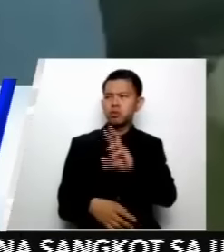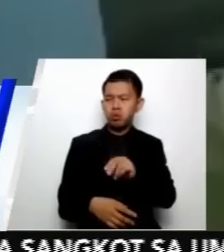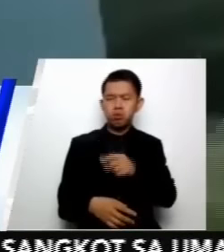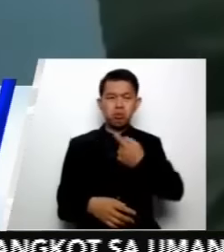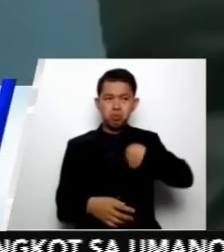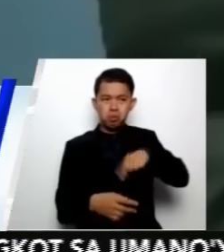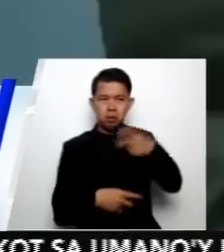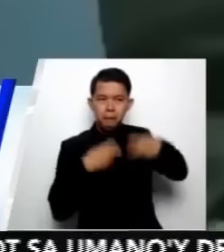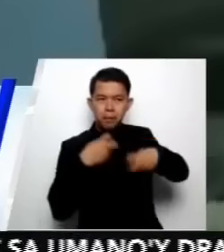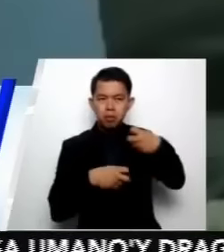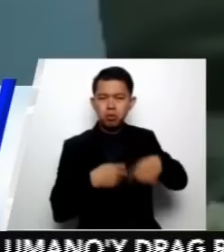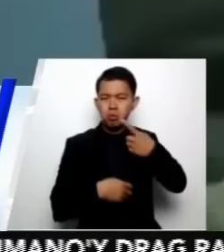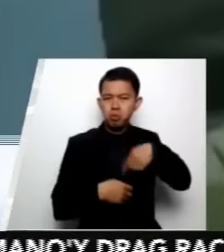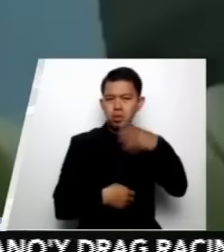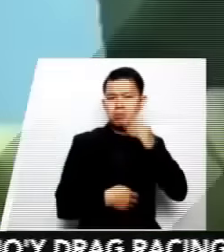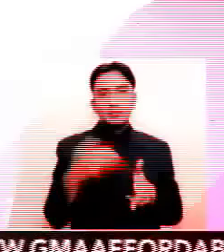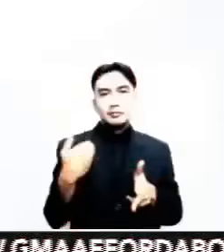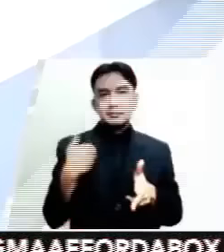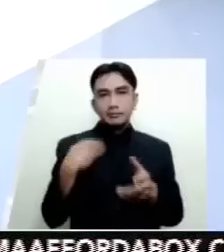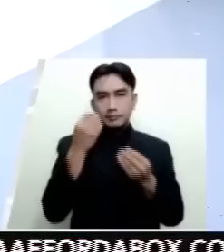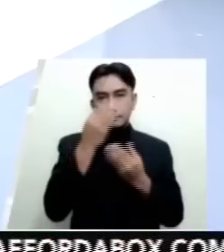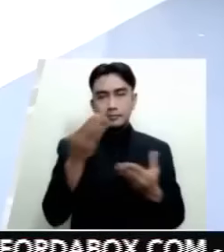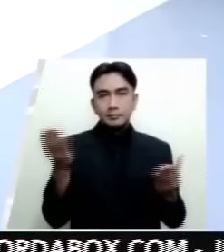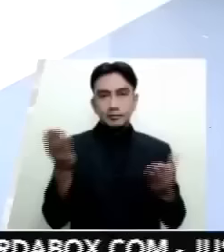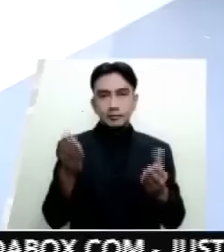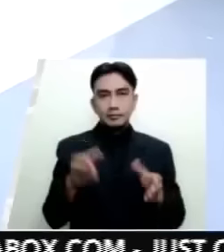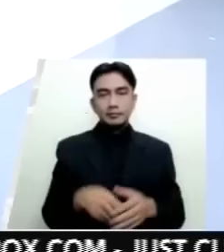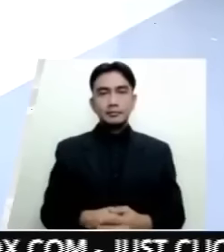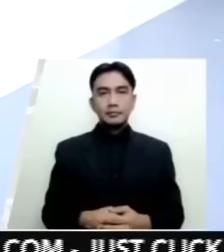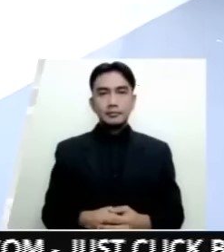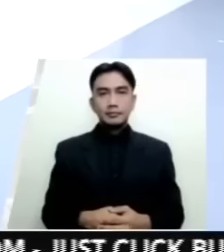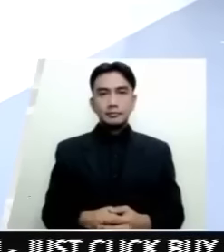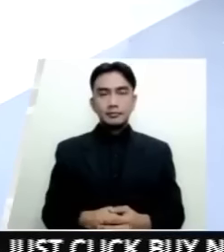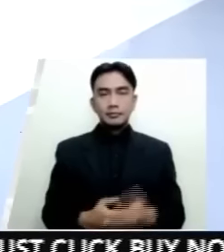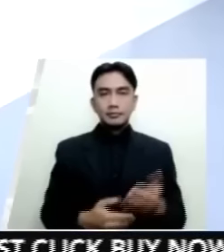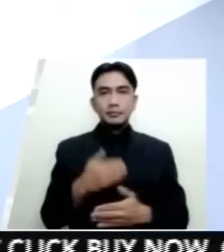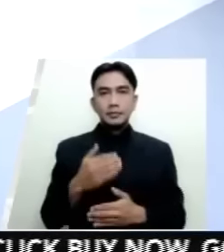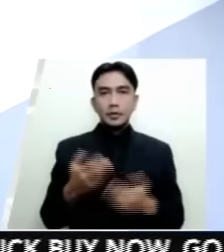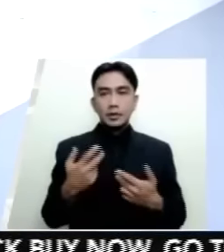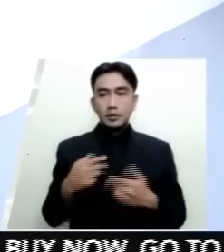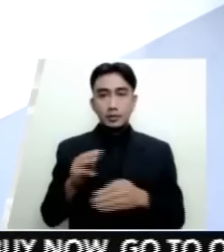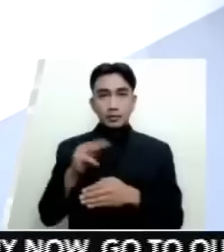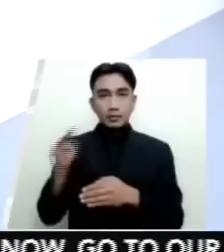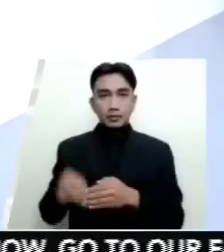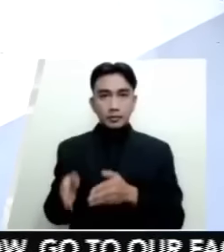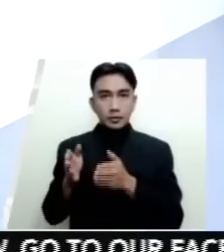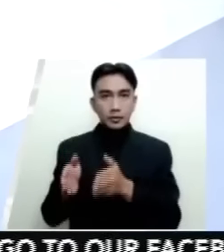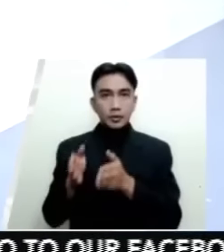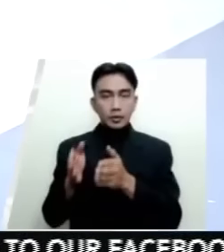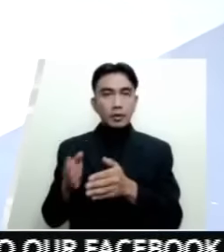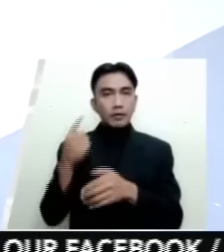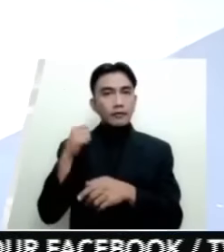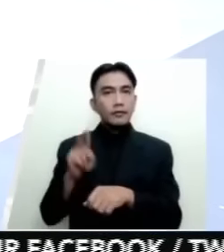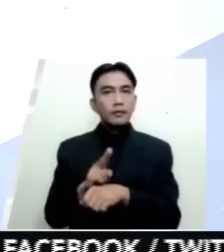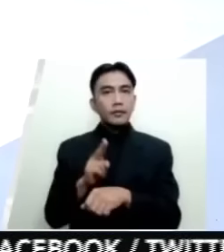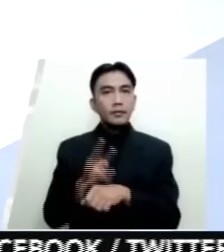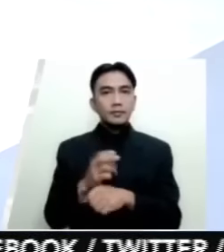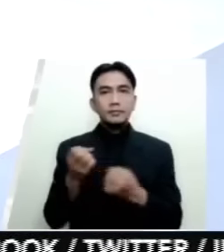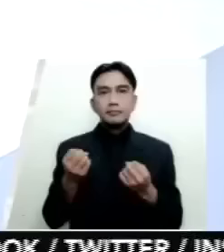dito. Gumastos kami. Ilang ruta sa Metro Manila na dinaraanan pa naman ng maraming manggagawa